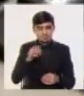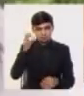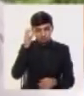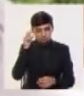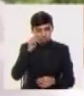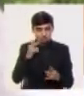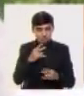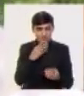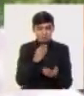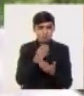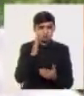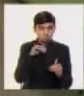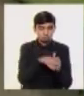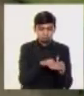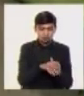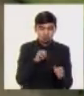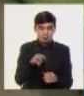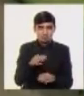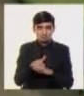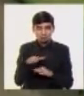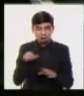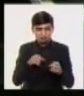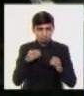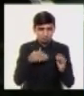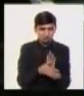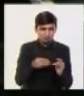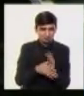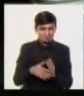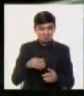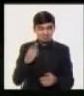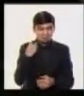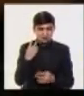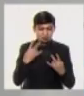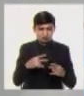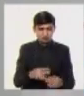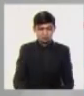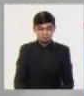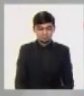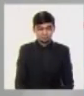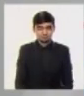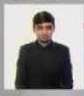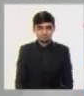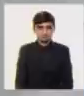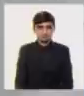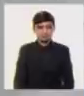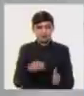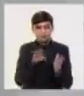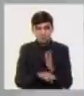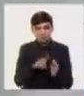научиться откладывать на будущее вместо того, чтобы тратить деньги без необходимости. Без